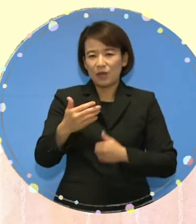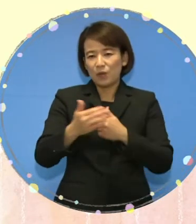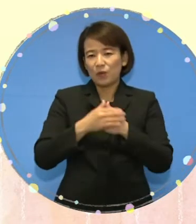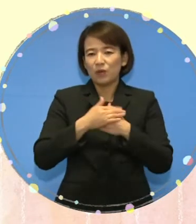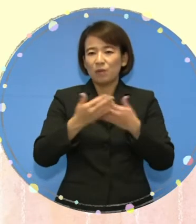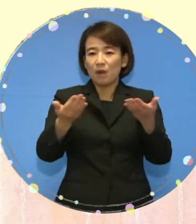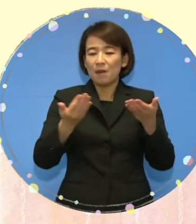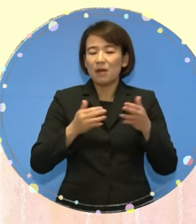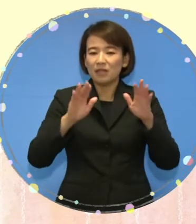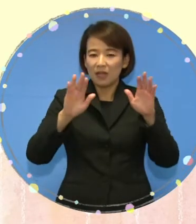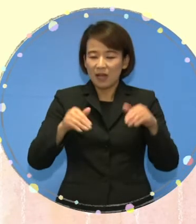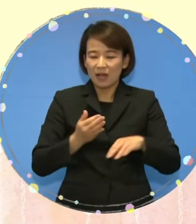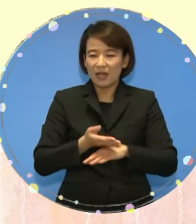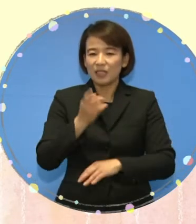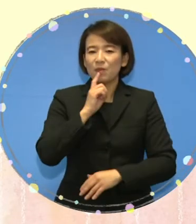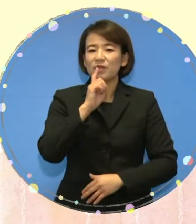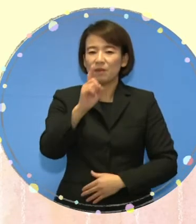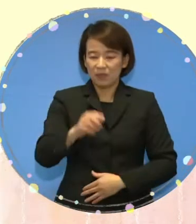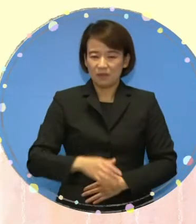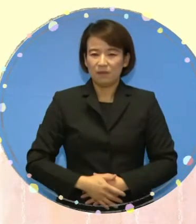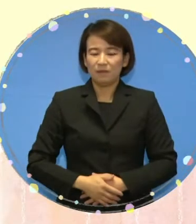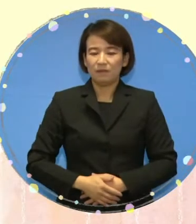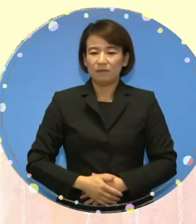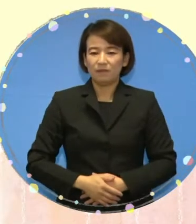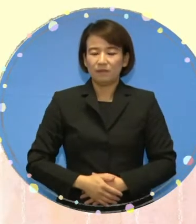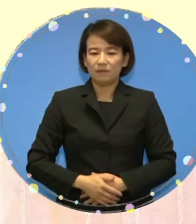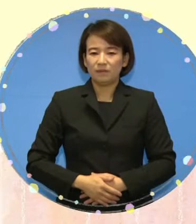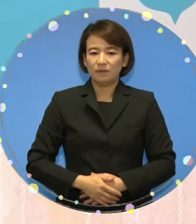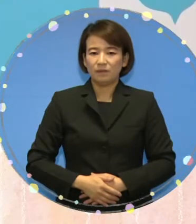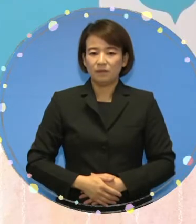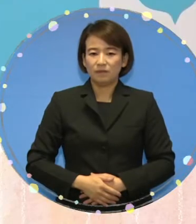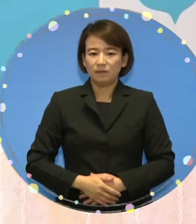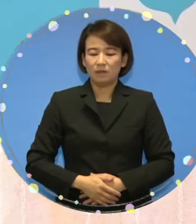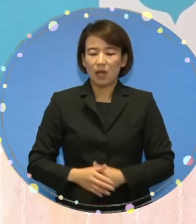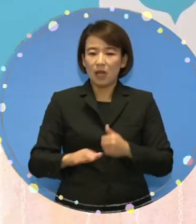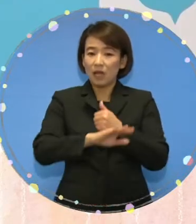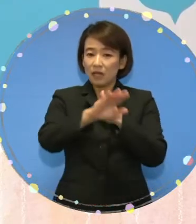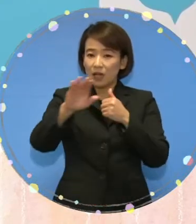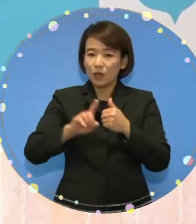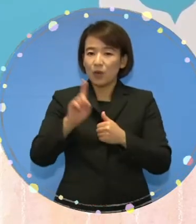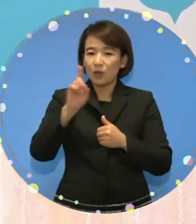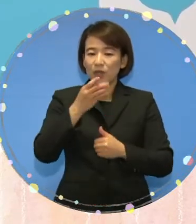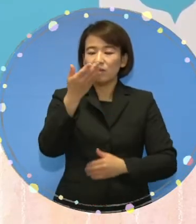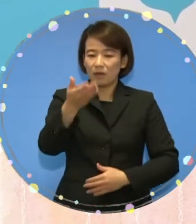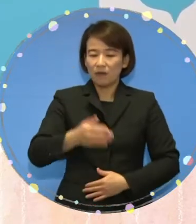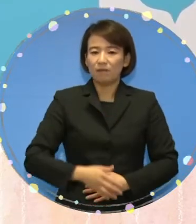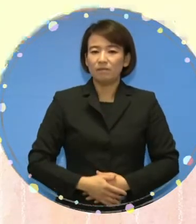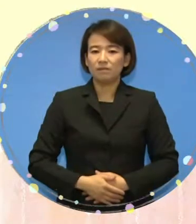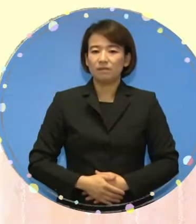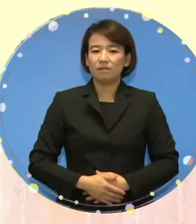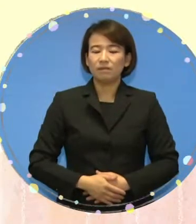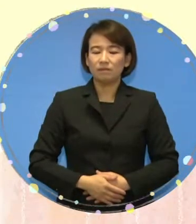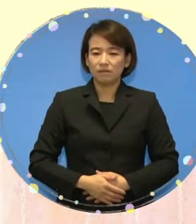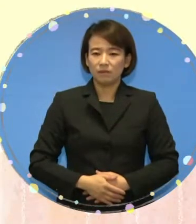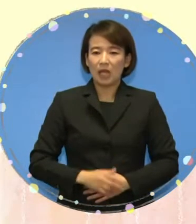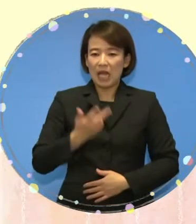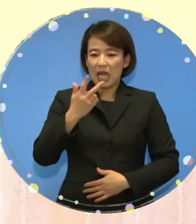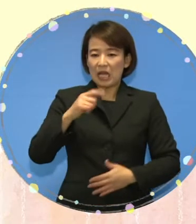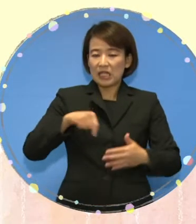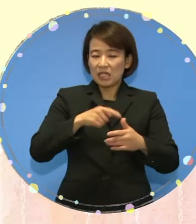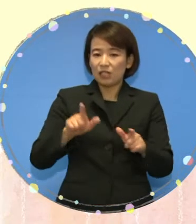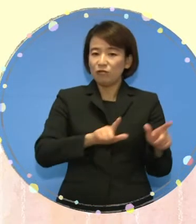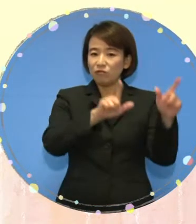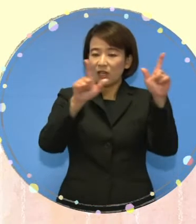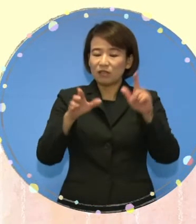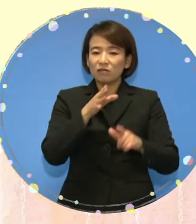お世話になりました感謝を申し上げます環境分野についてはいかがでしょうかはい市内に